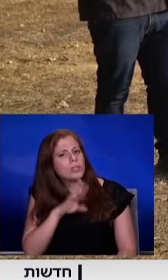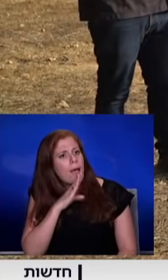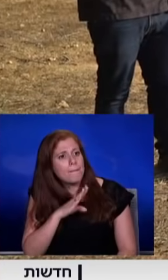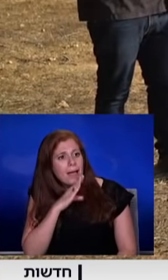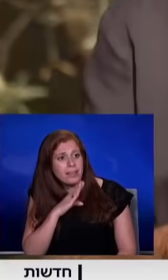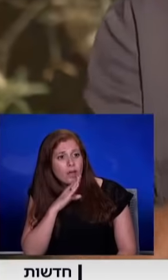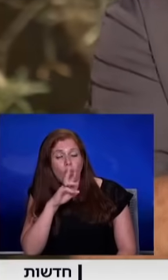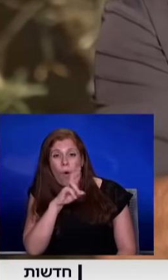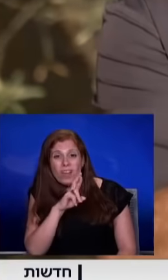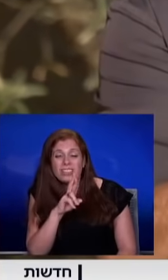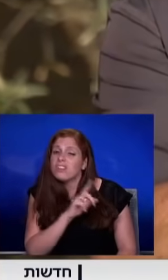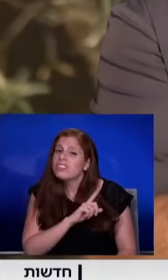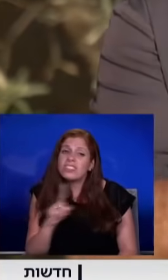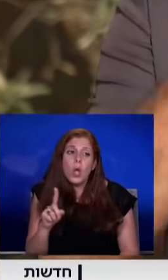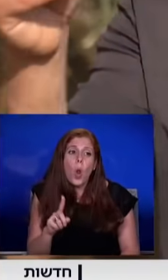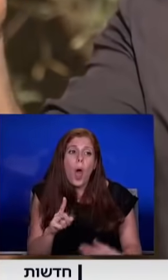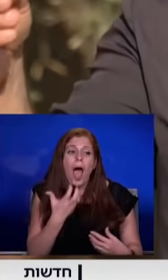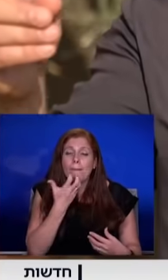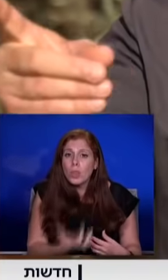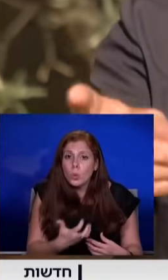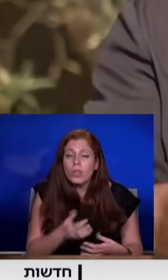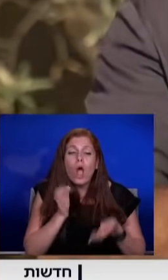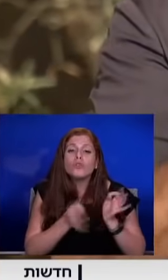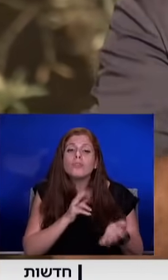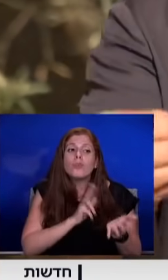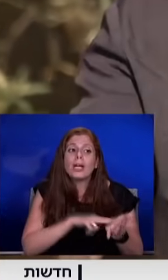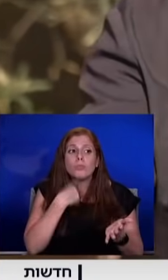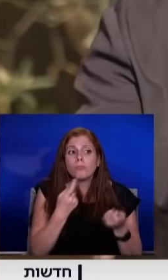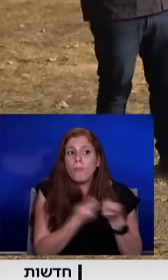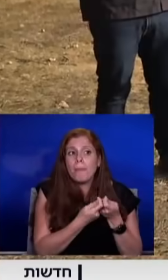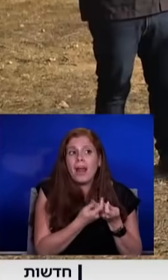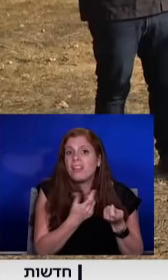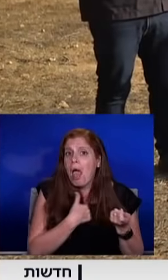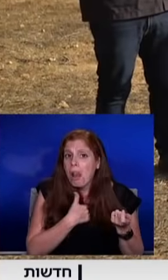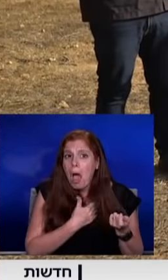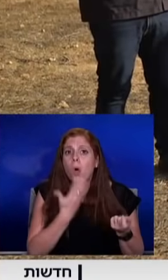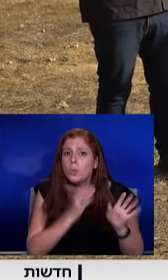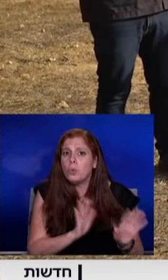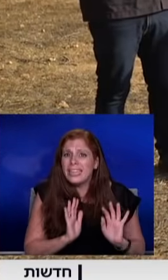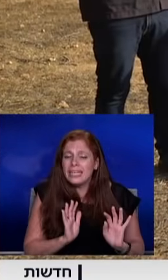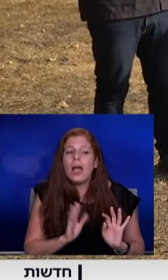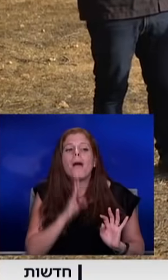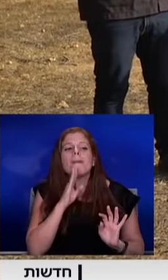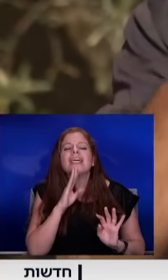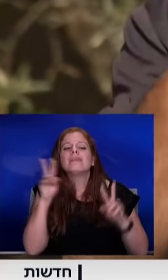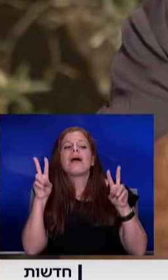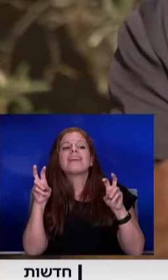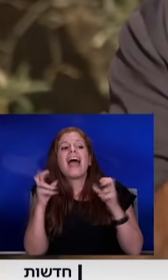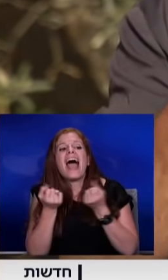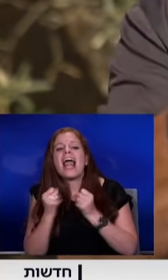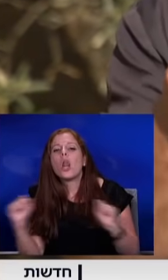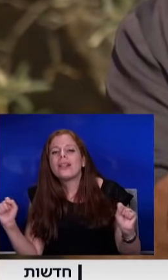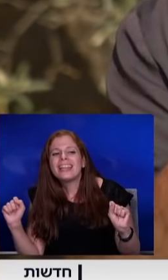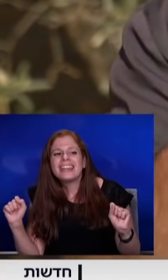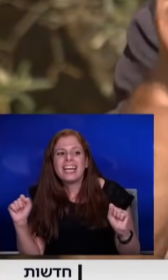היא בכלל לא הרבנות. באים שופטי בג"ץ ואומרים, דווקא מבחינת ההלכה הוא יהודי כשר. הבעיה שלהם זה עם ההגדרה החילונית דווקא. דעת